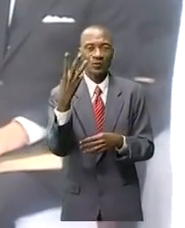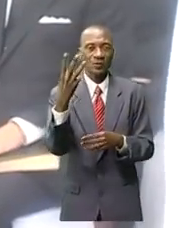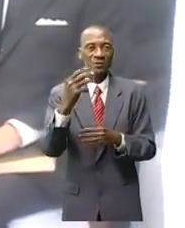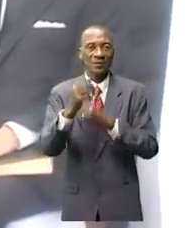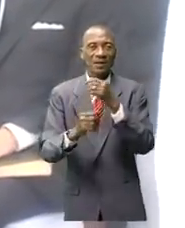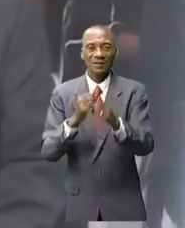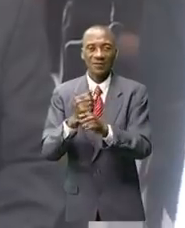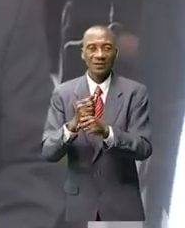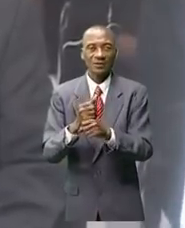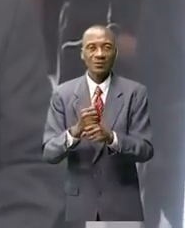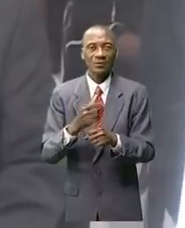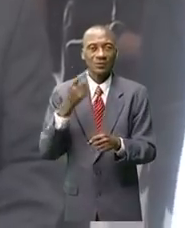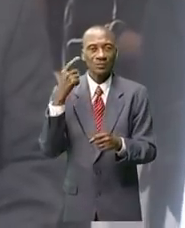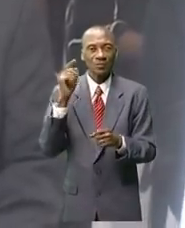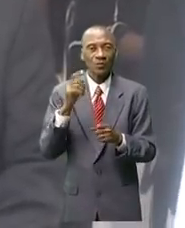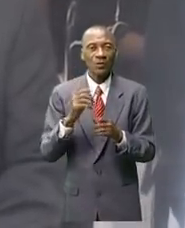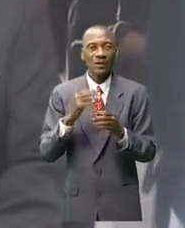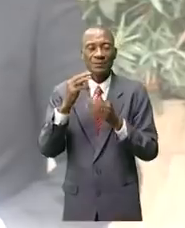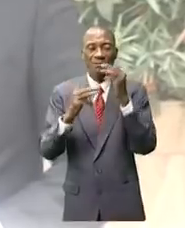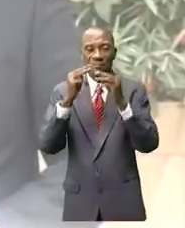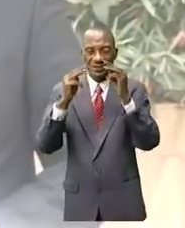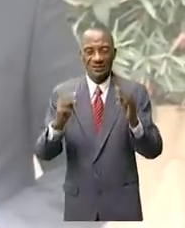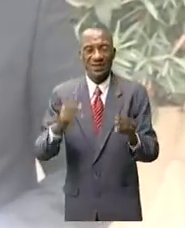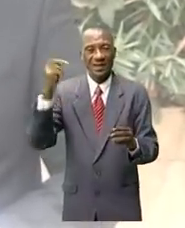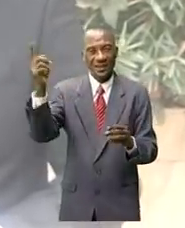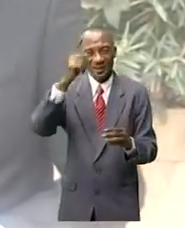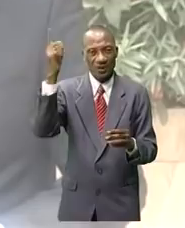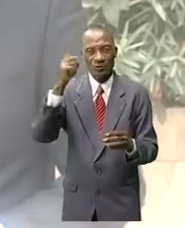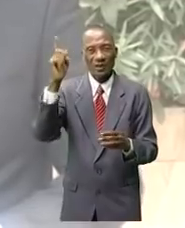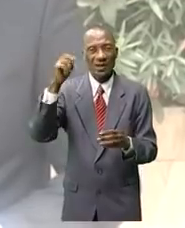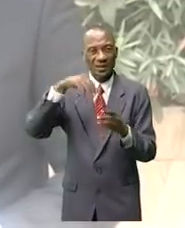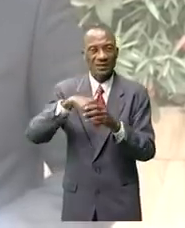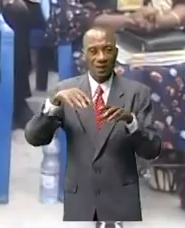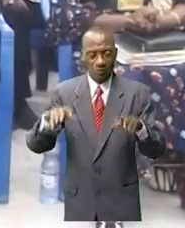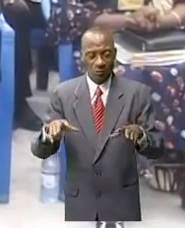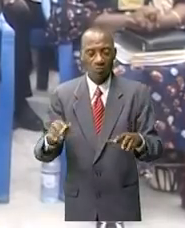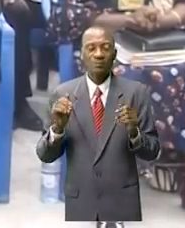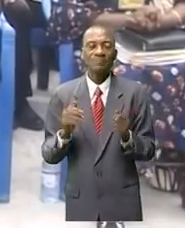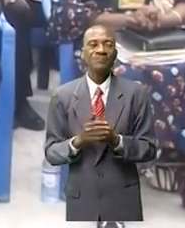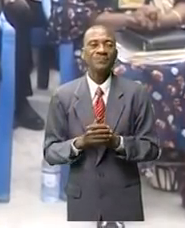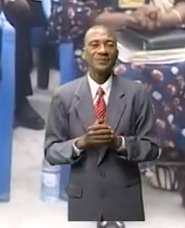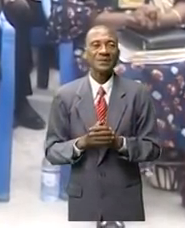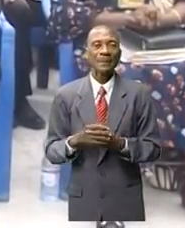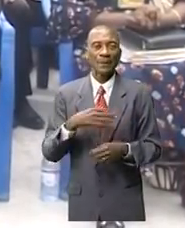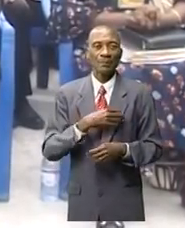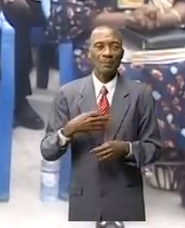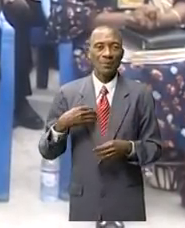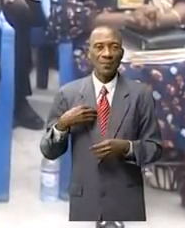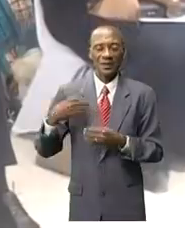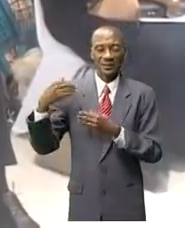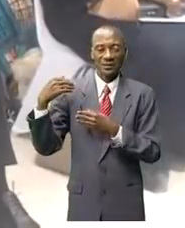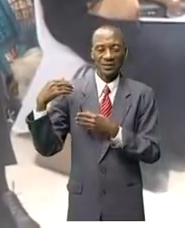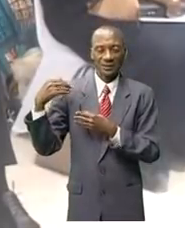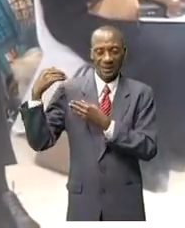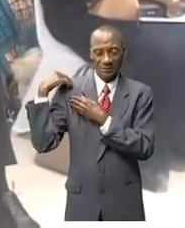du ministère des Dewey international en République démocratique du Congo. C'était une occasion pour la commissaire provinciale en charge de